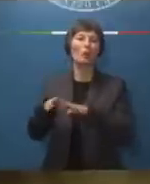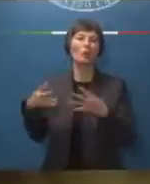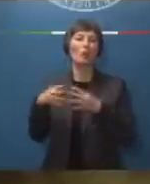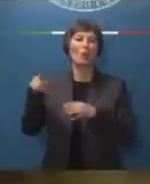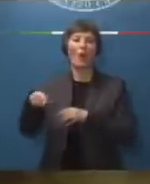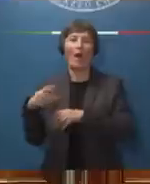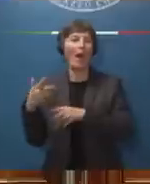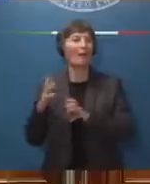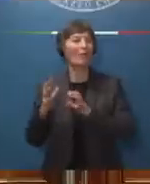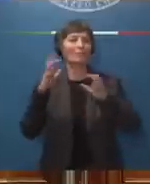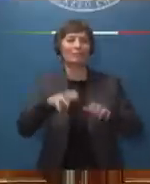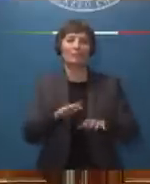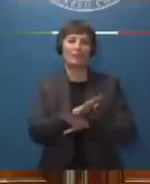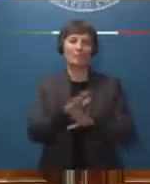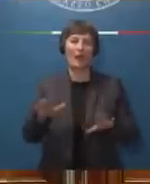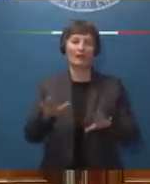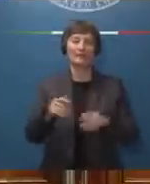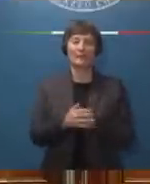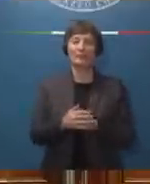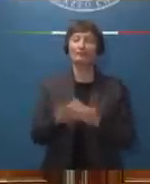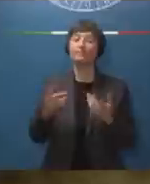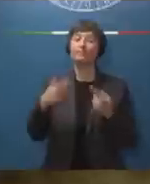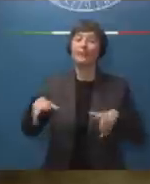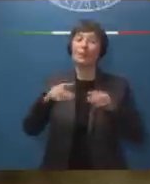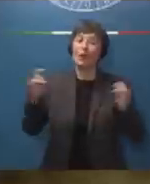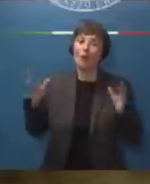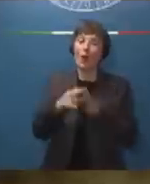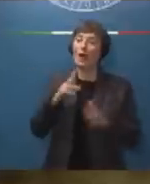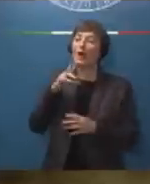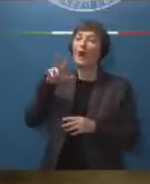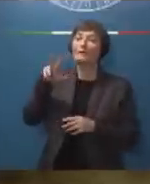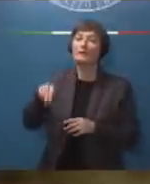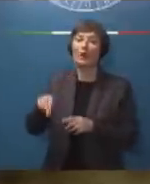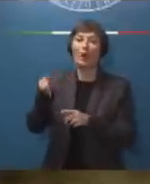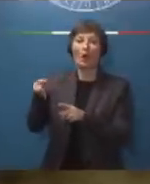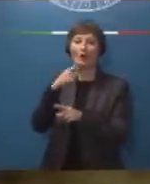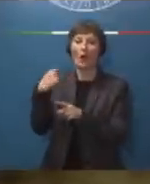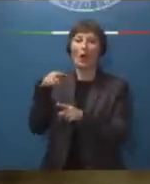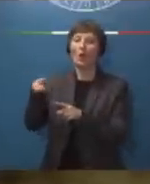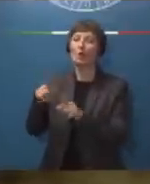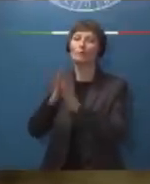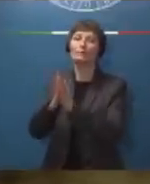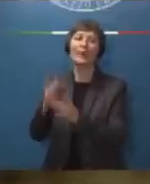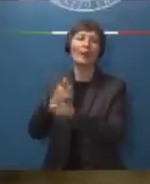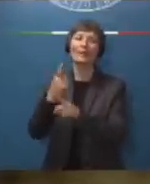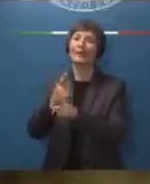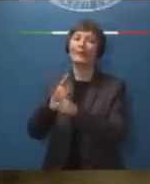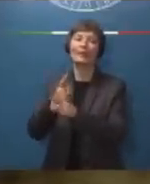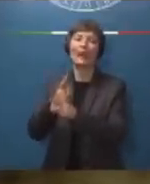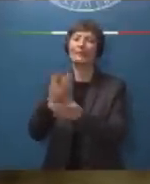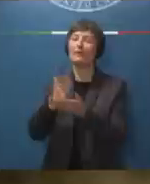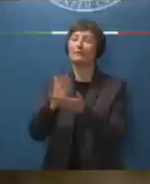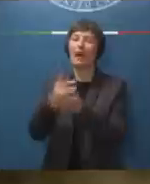noi Vogliamo approfittare per rinnovare il nostro appello a Mosca a fermare immediatamente l'aggressione a ritirare immediatamente